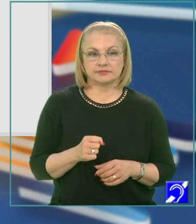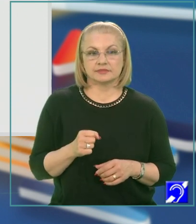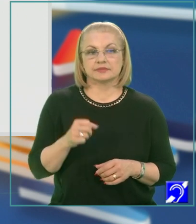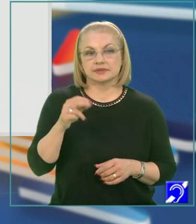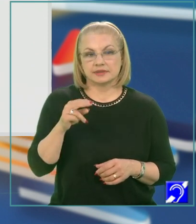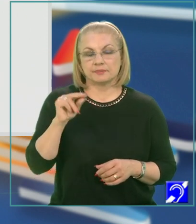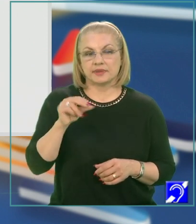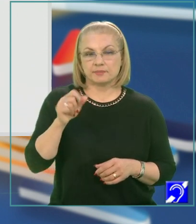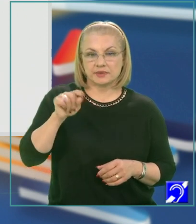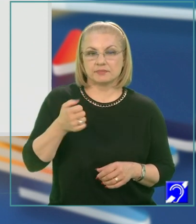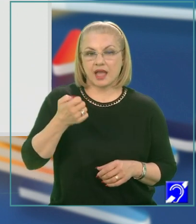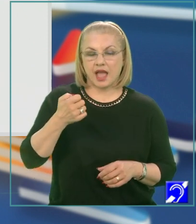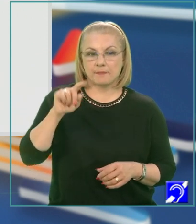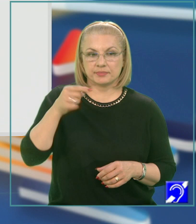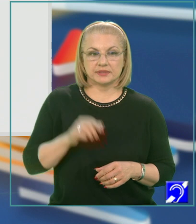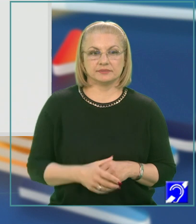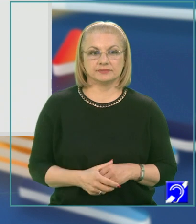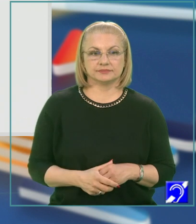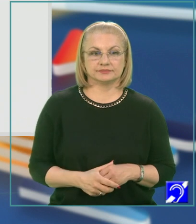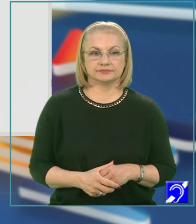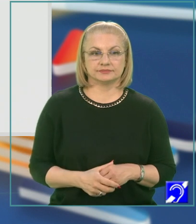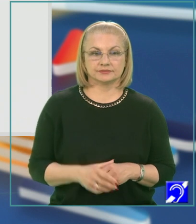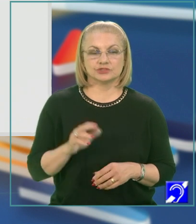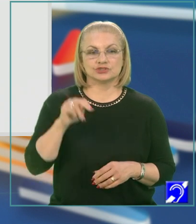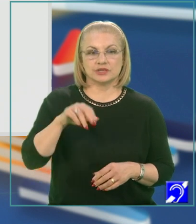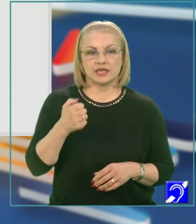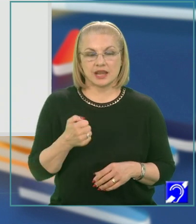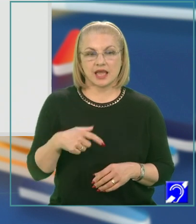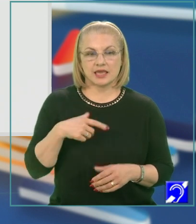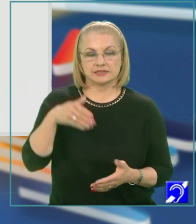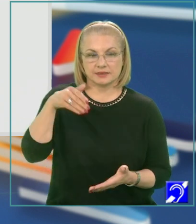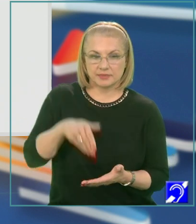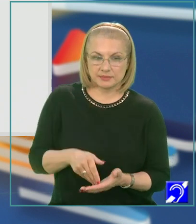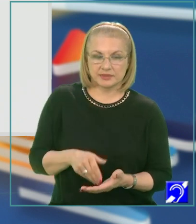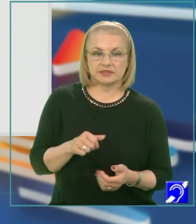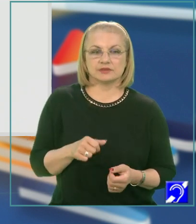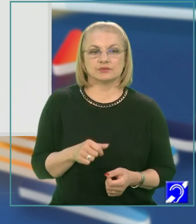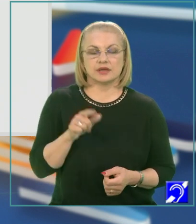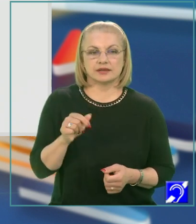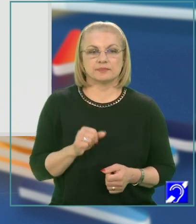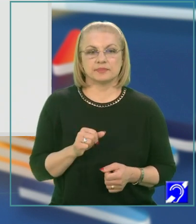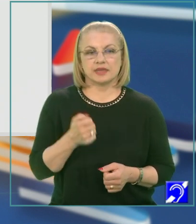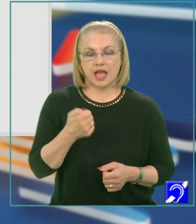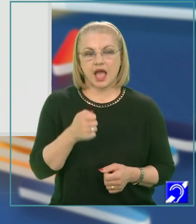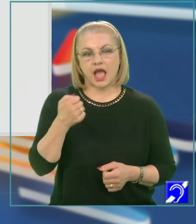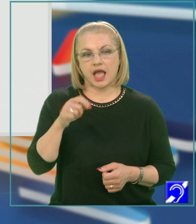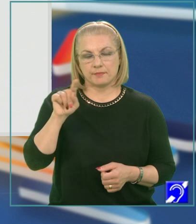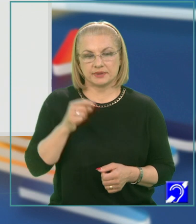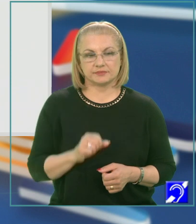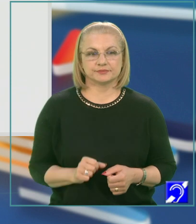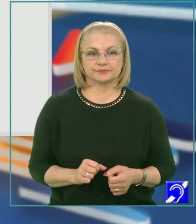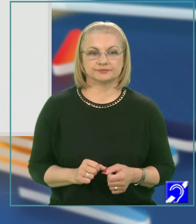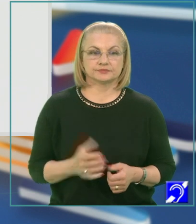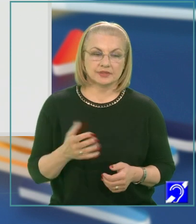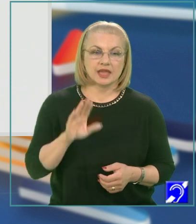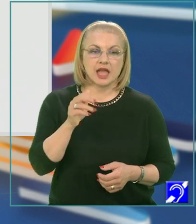ANP'P'A'. Aici era o greșeală. Și NA este perpendiculară pe A'. Pentru că